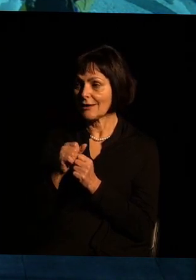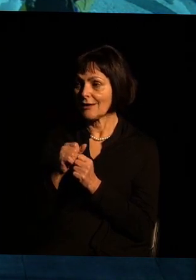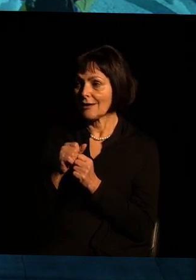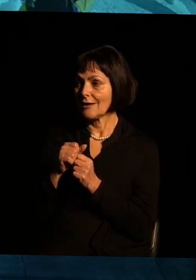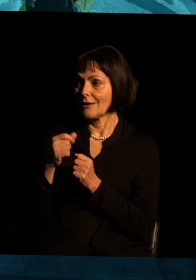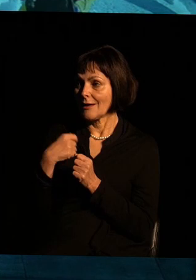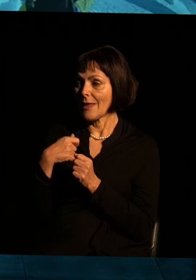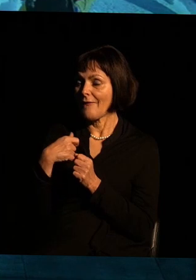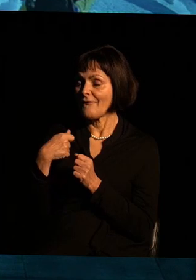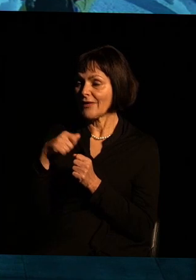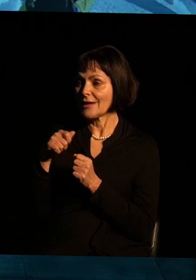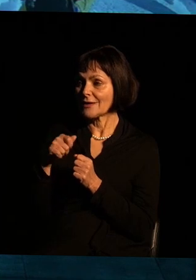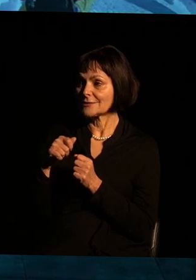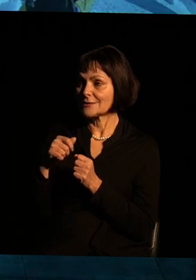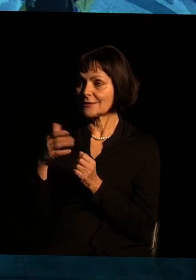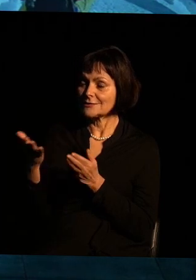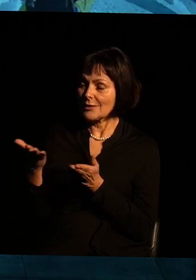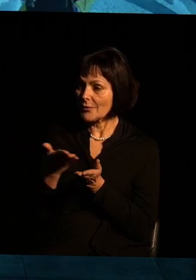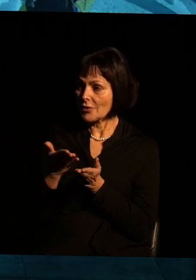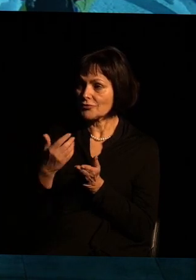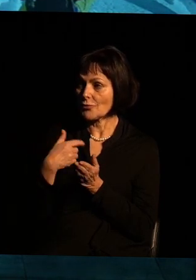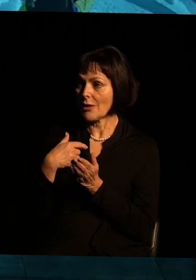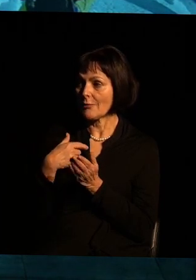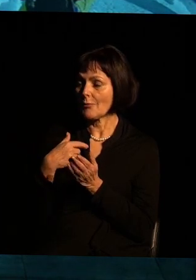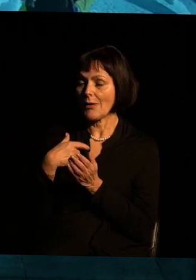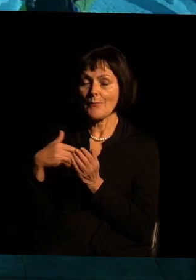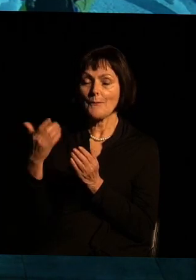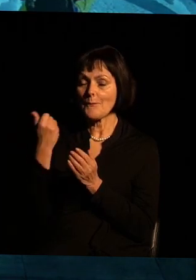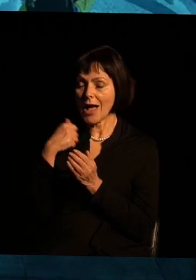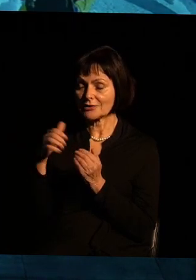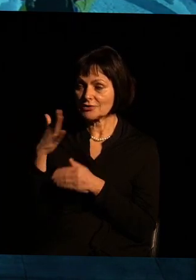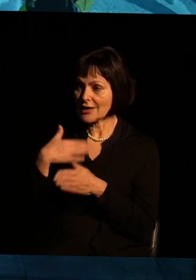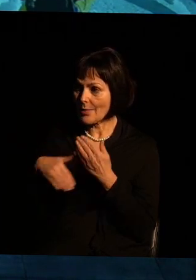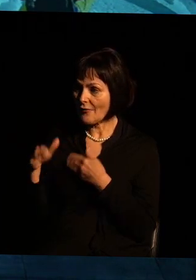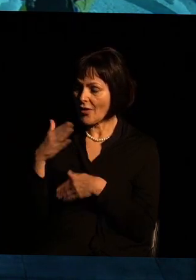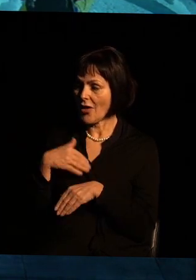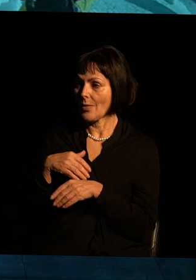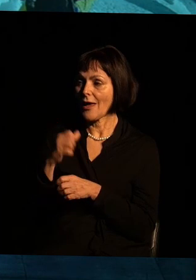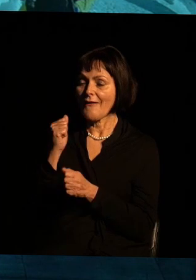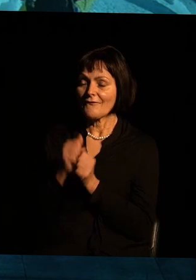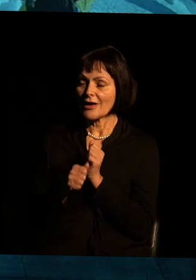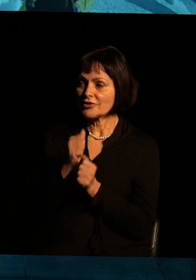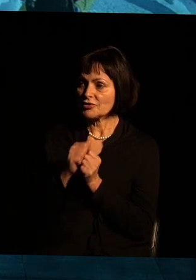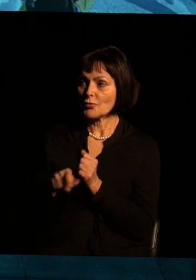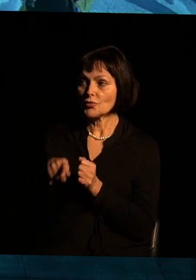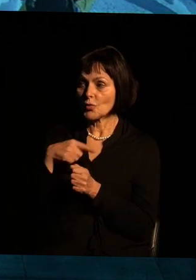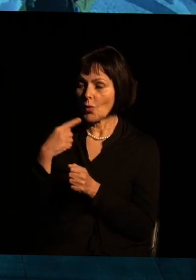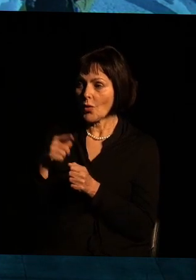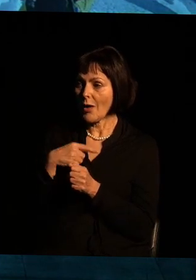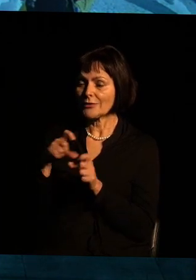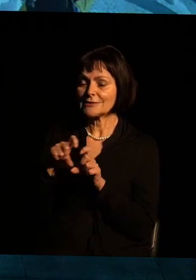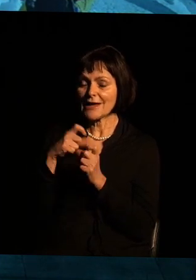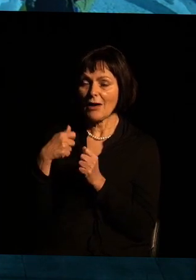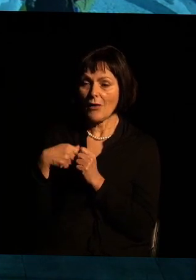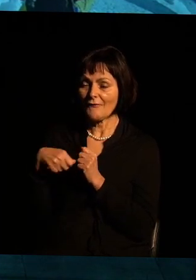się na ten wyjazd właśnie też mnie zaprosił, byłem z tego bardzo zadowolony. No i walczyliśmy tam długo, bo cała